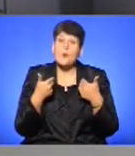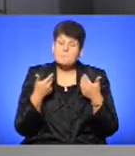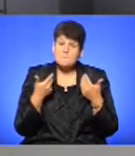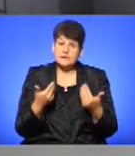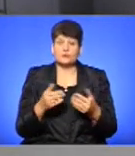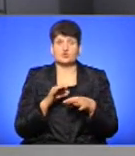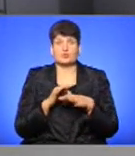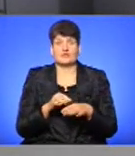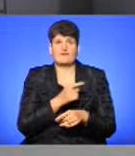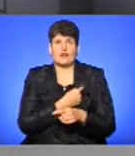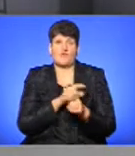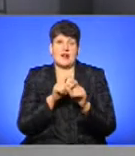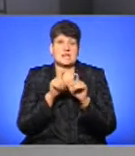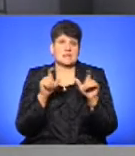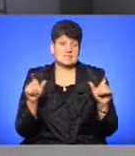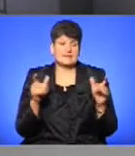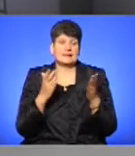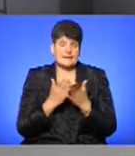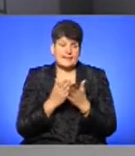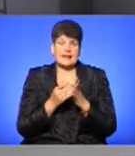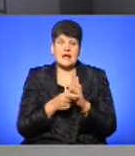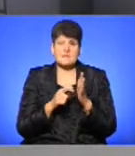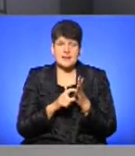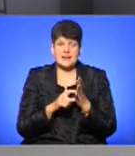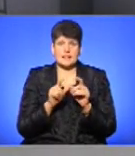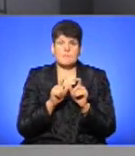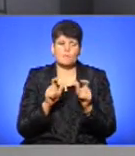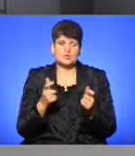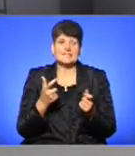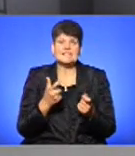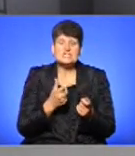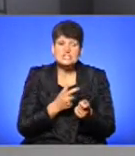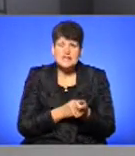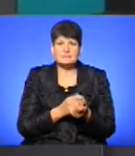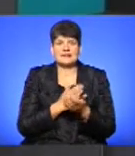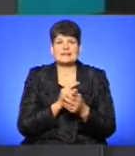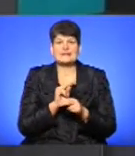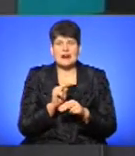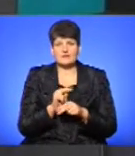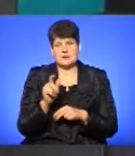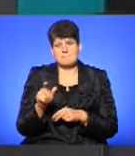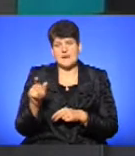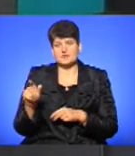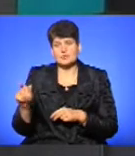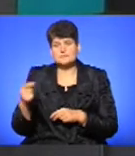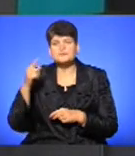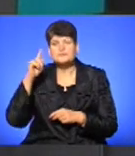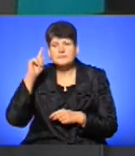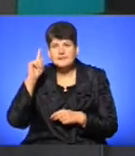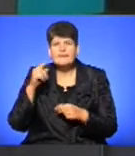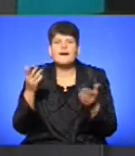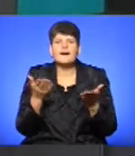проводились в лікувальних закладах, там, де є кабінети, пункти щеплень, тому що там є навчений персонал, який знає, де, в які